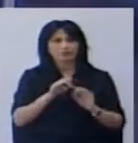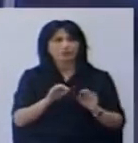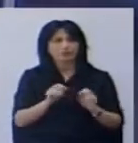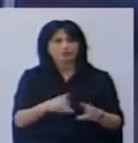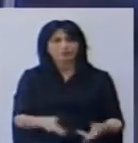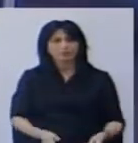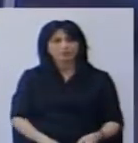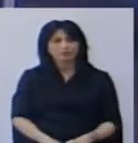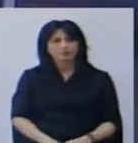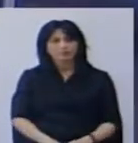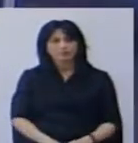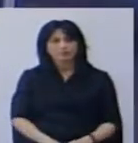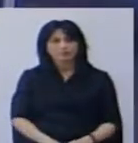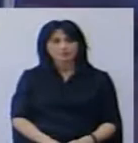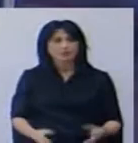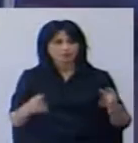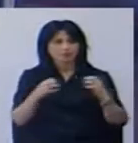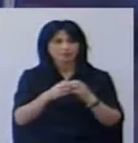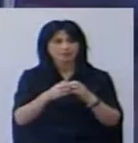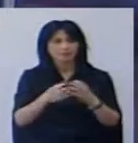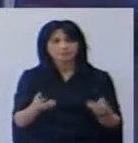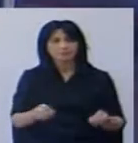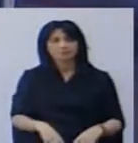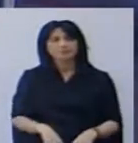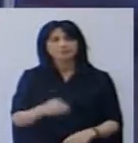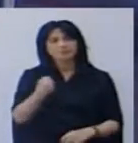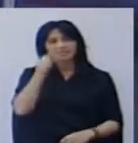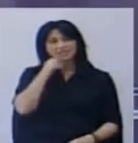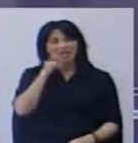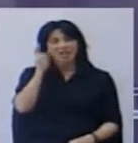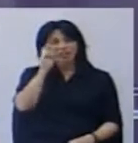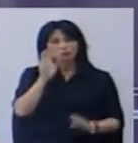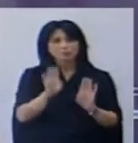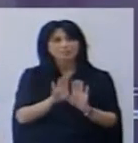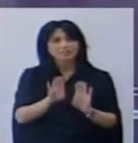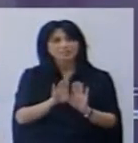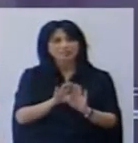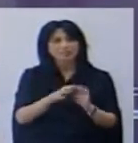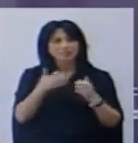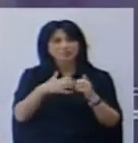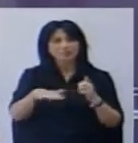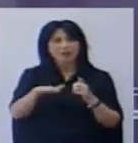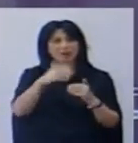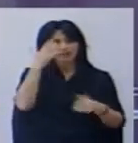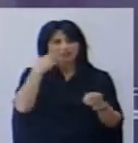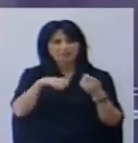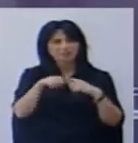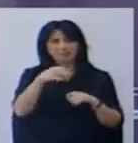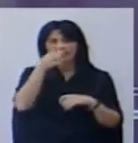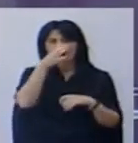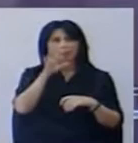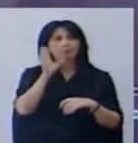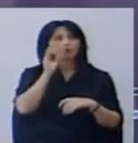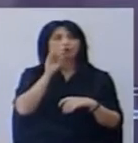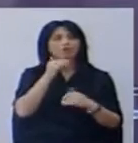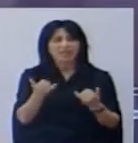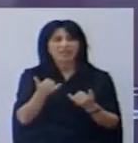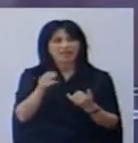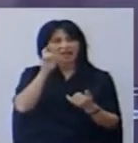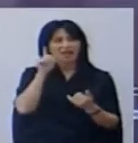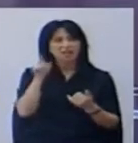საკითხში თქვენ მომწონდა როდესაც ახლანდელი ხელისუფლება წინა ხელისუფლების მსგავსად სკვერებს ასხვისებს, არ მომწონს როდესაც